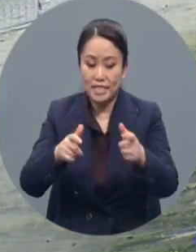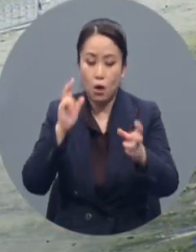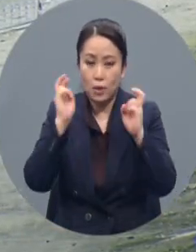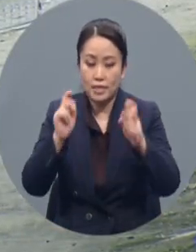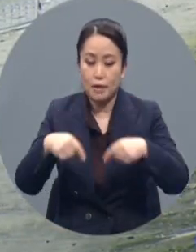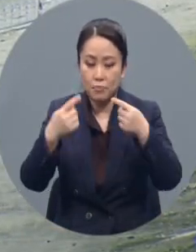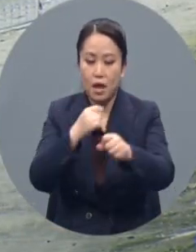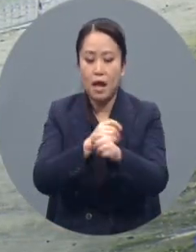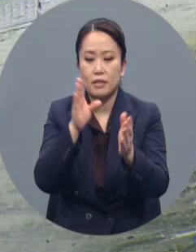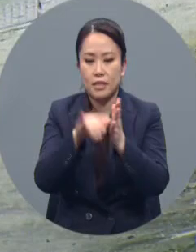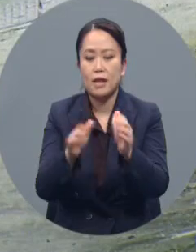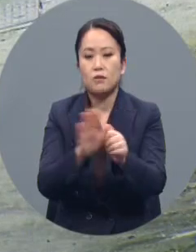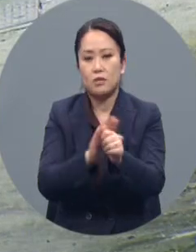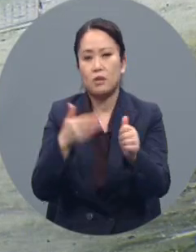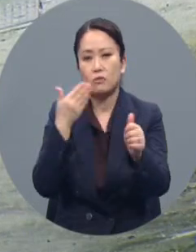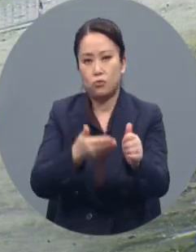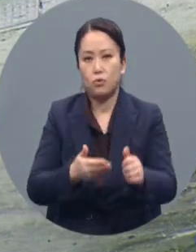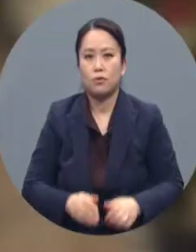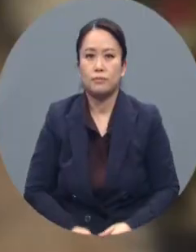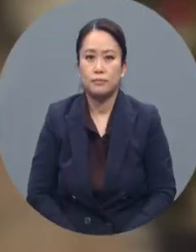지급할 예정입니다